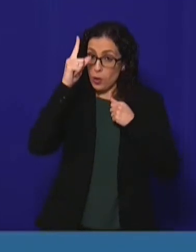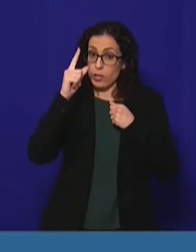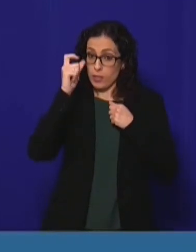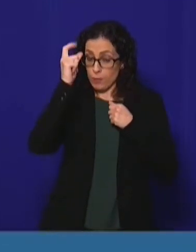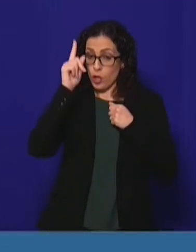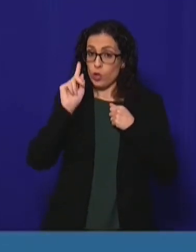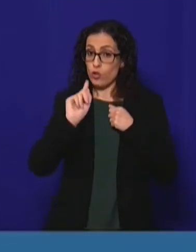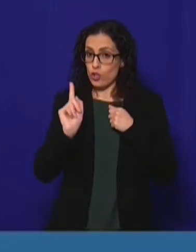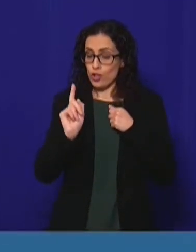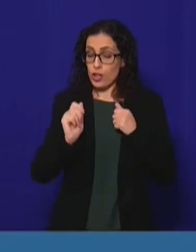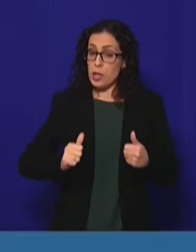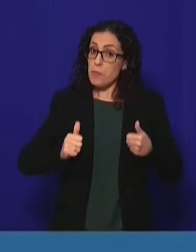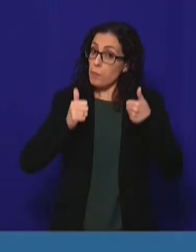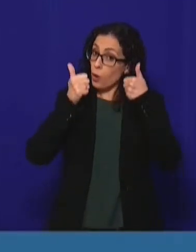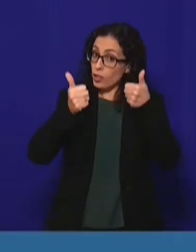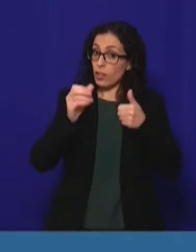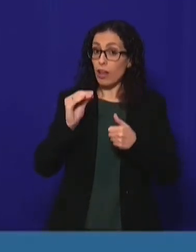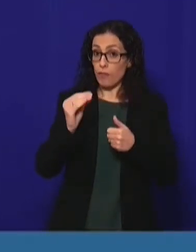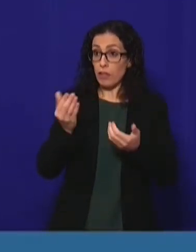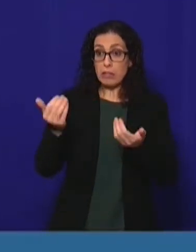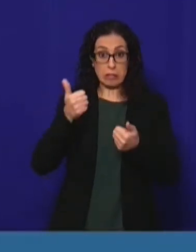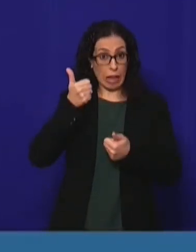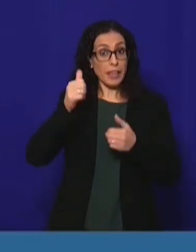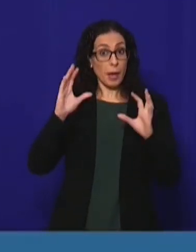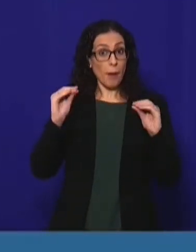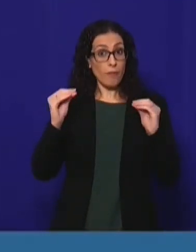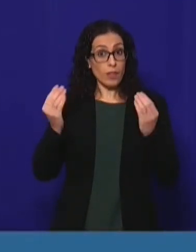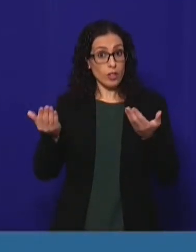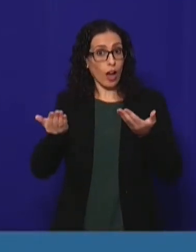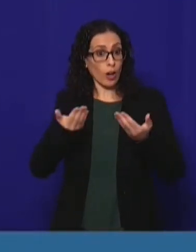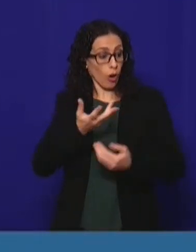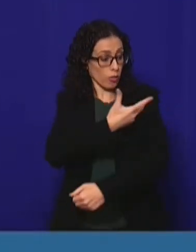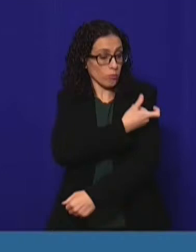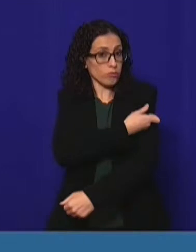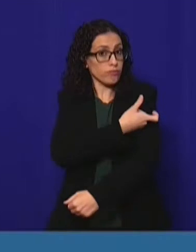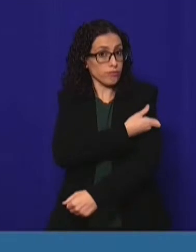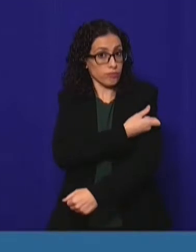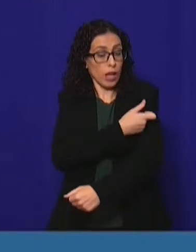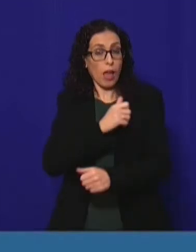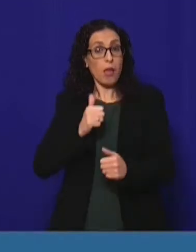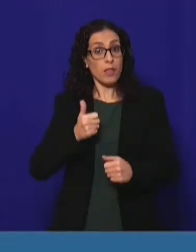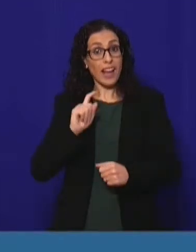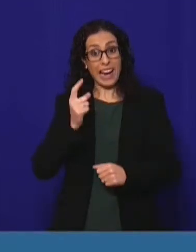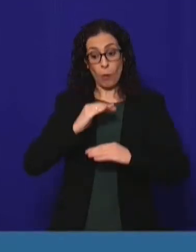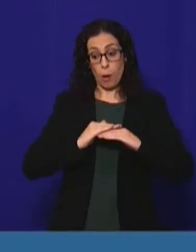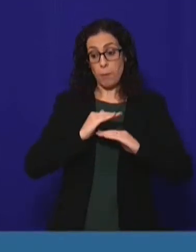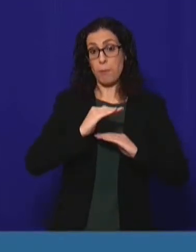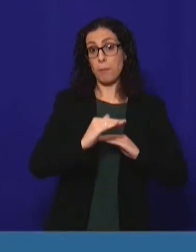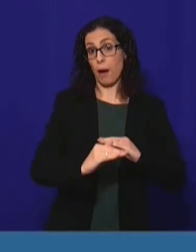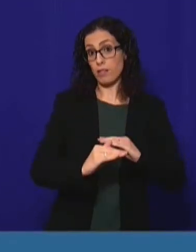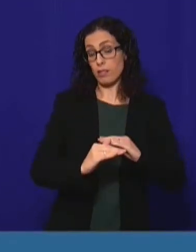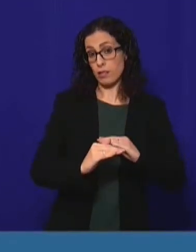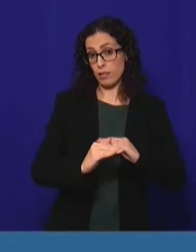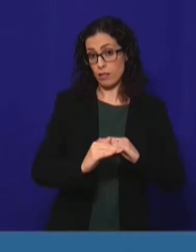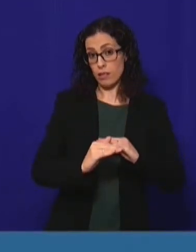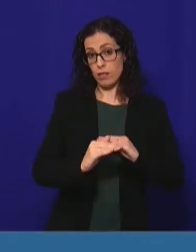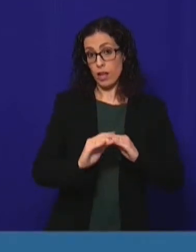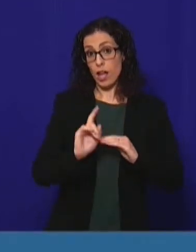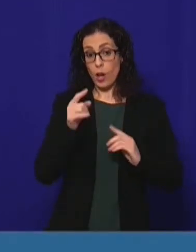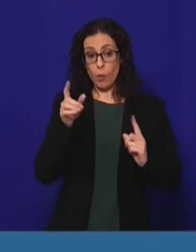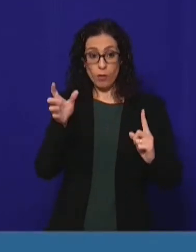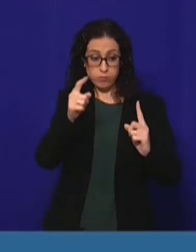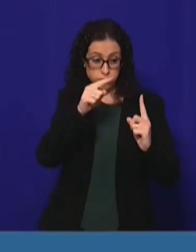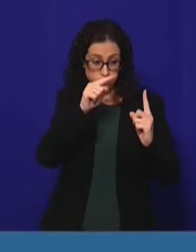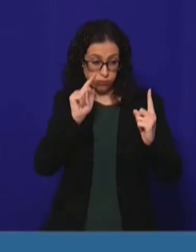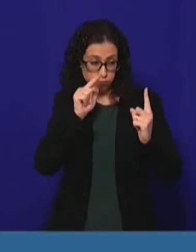huwa tajjeb li ħajġu hija il-pass tagħna l-ewwel li l-ewwel aim tagħna